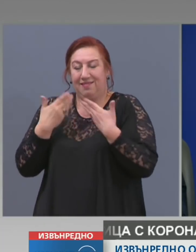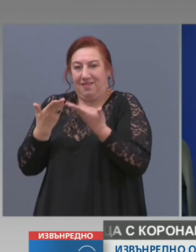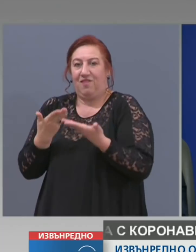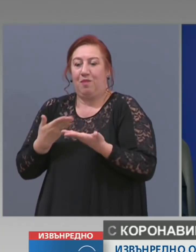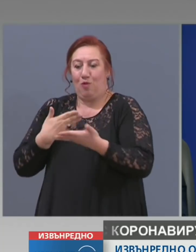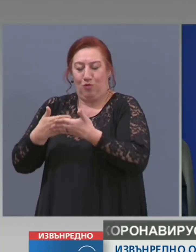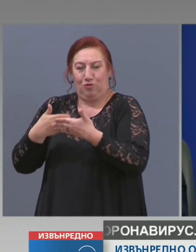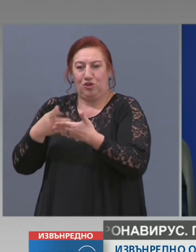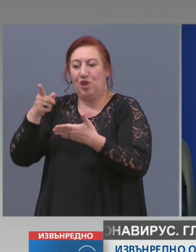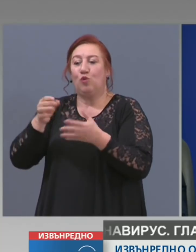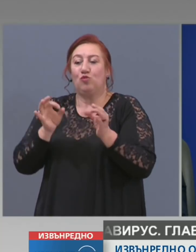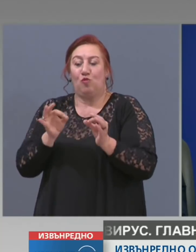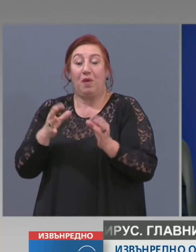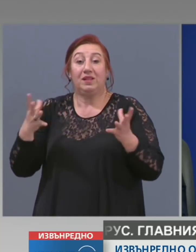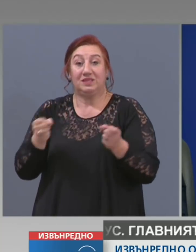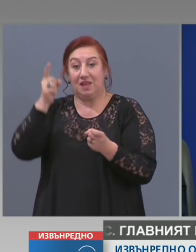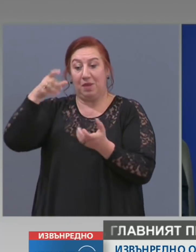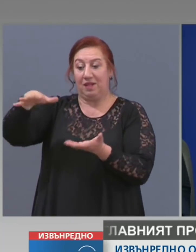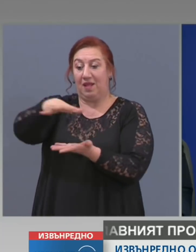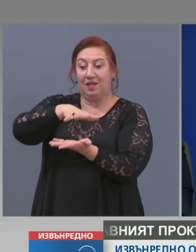се на територията на град Банско.